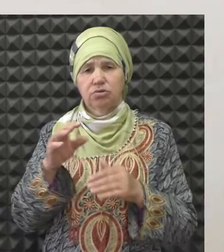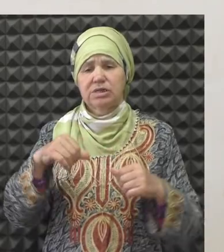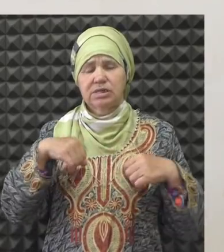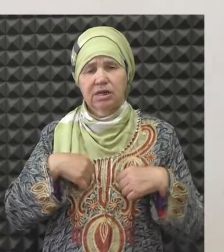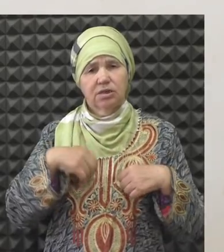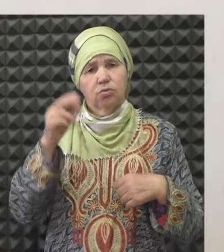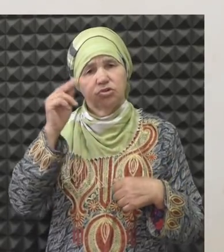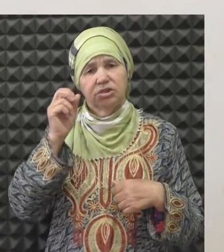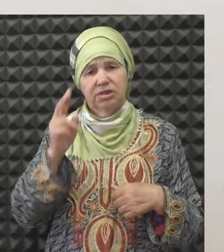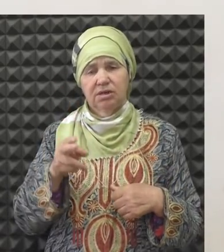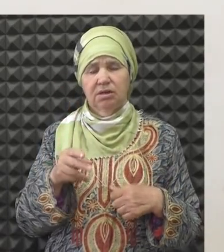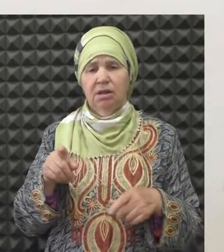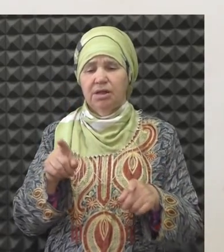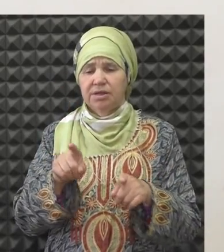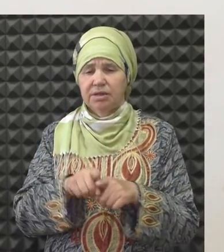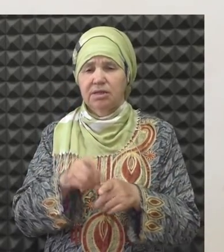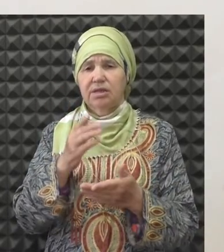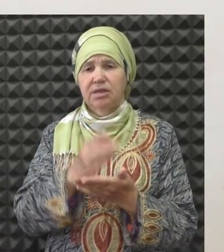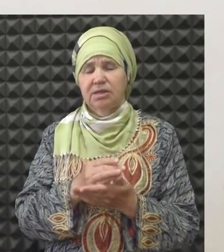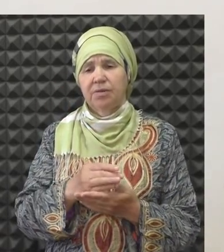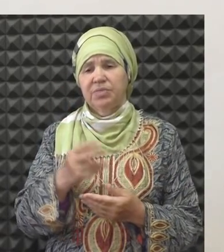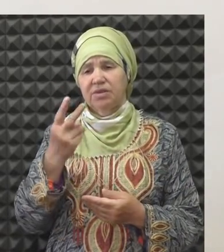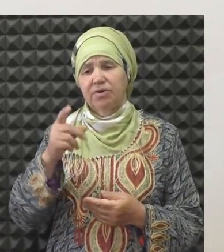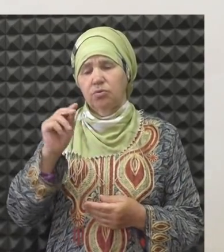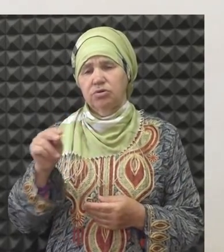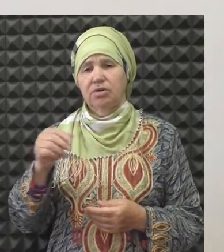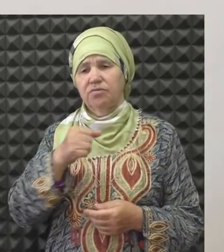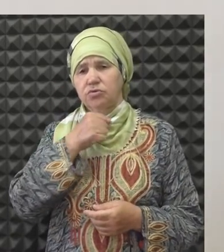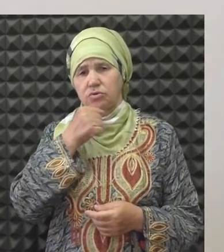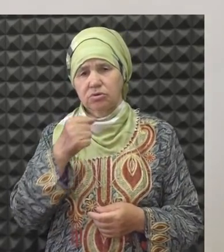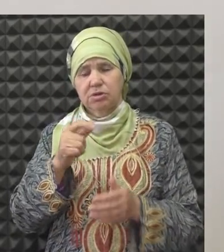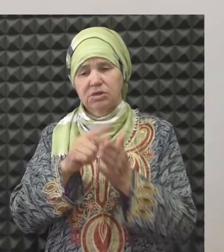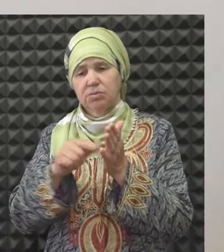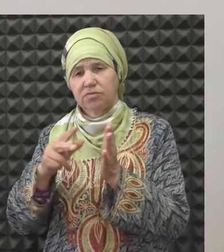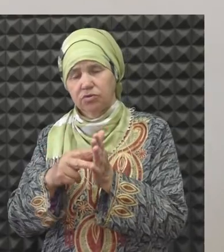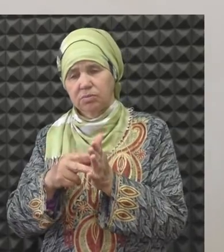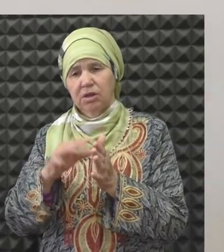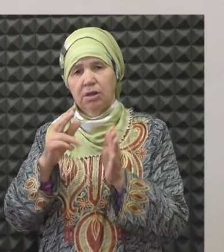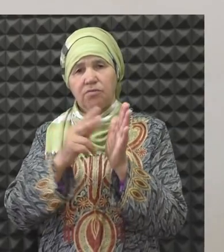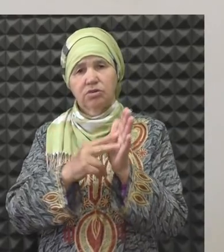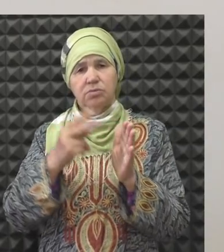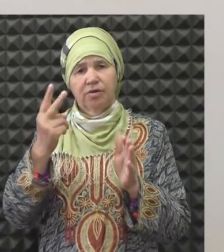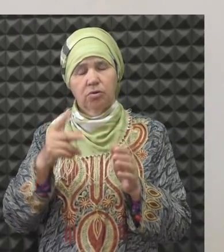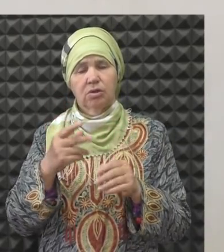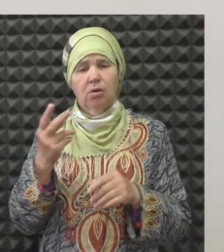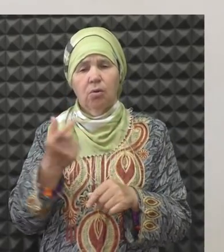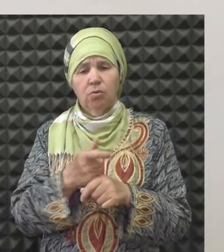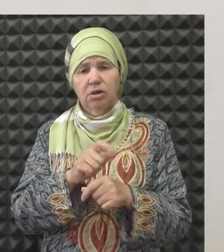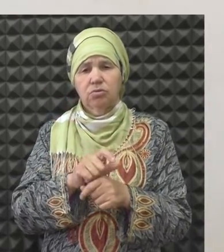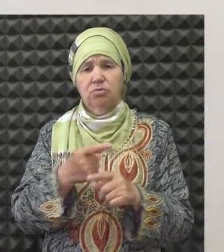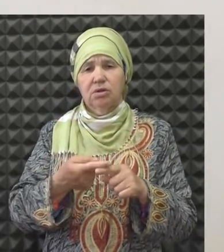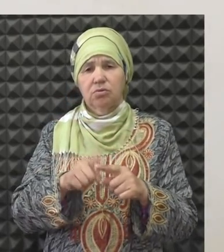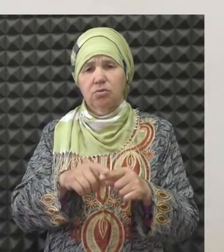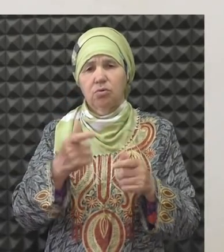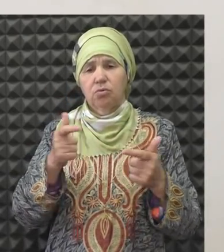самые лучшие старательные ученики. Действительно, у меня и так и есть. Двое ученика, самый взрослый 78 лет и 82